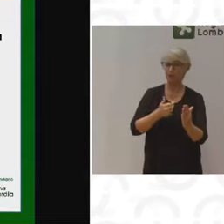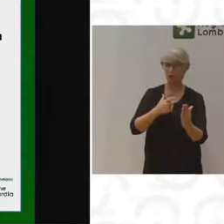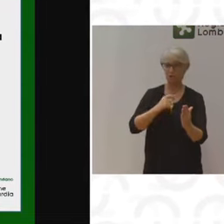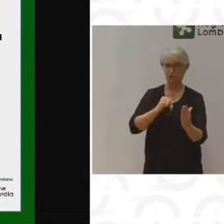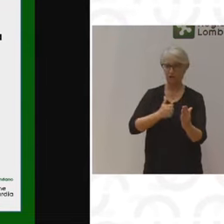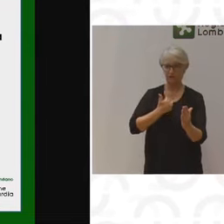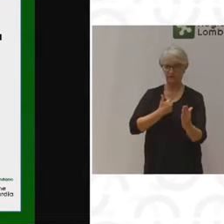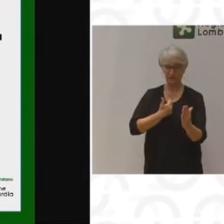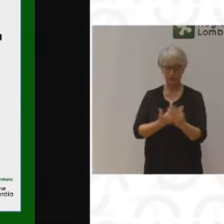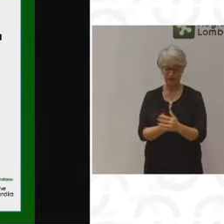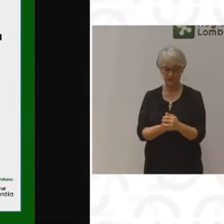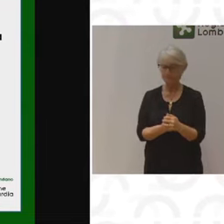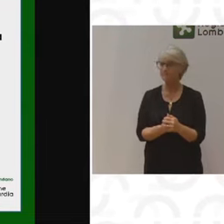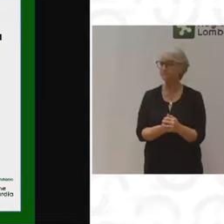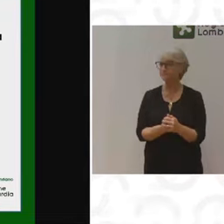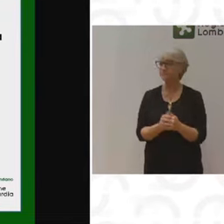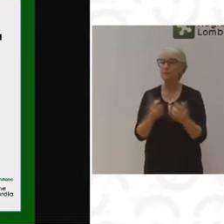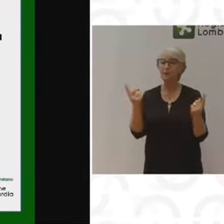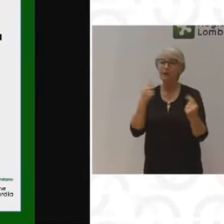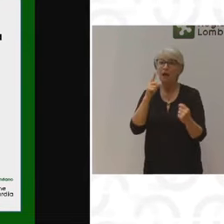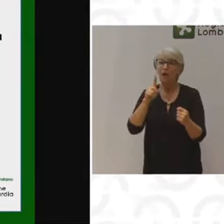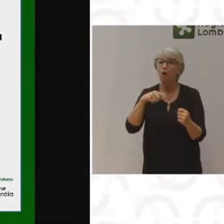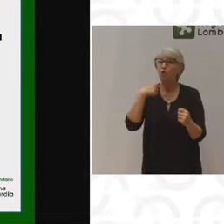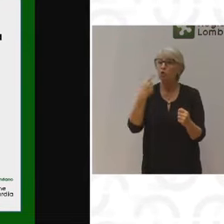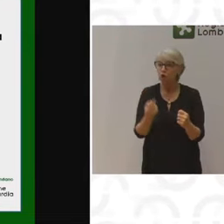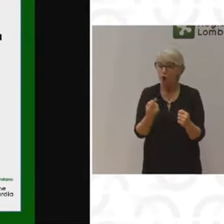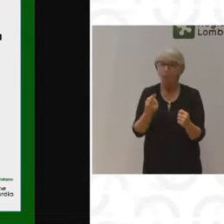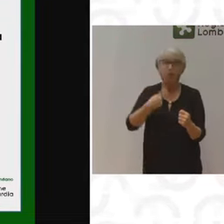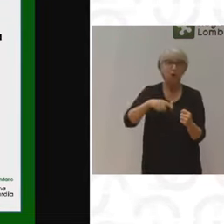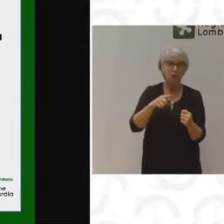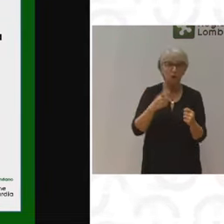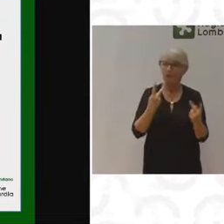parola chiave, perché quello che appunta al dopo di noi è una qualità di vita.